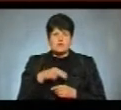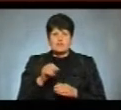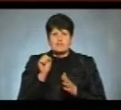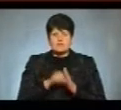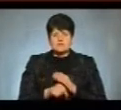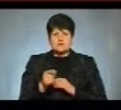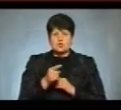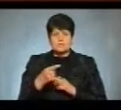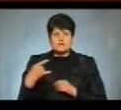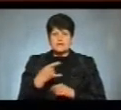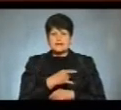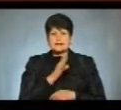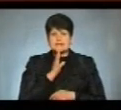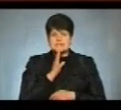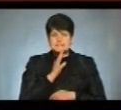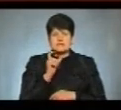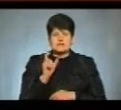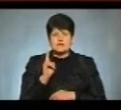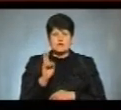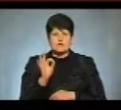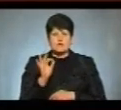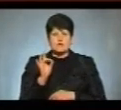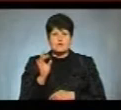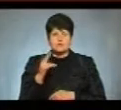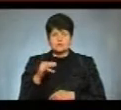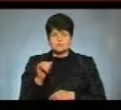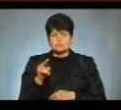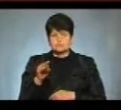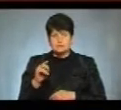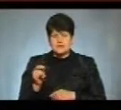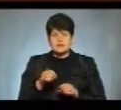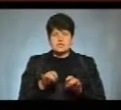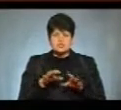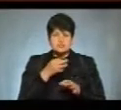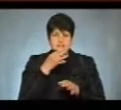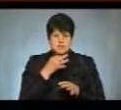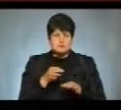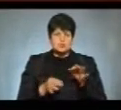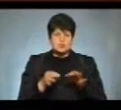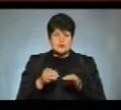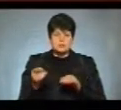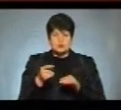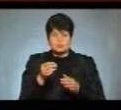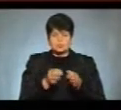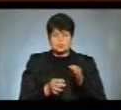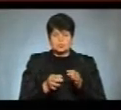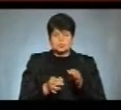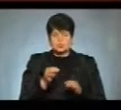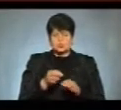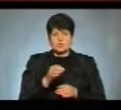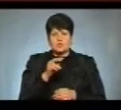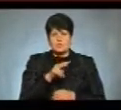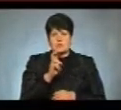тернопільської таксистки Євгенії Кордупель. Рішення про це сьогодні оголосив головуючий у справі суддя Тернопільського міськрайонного суду Любомир